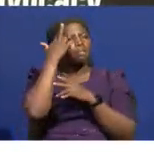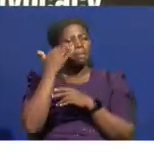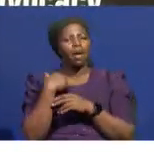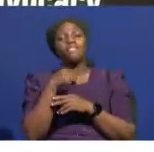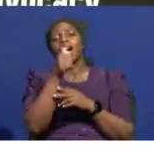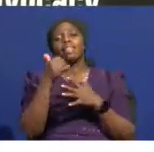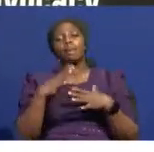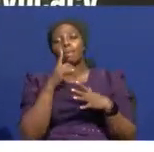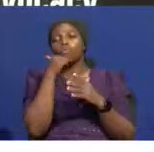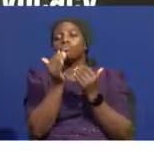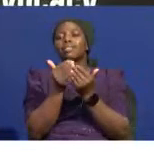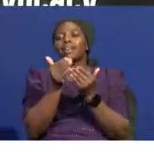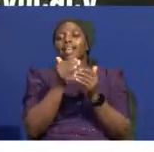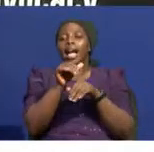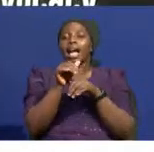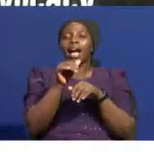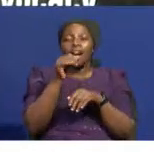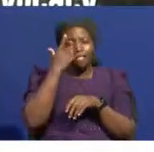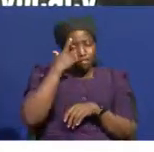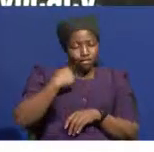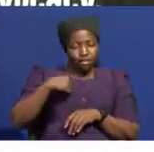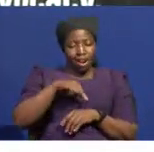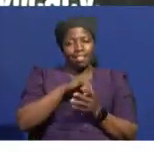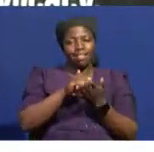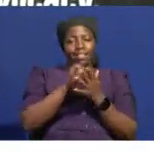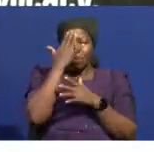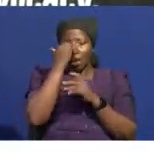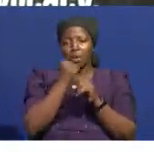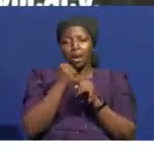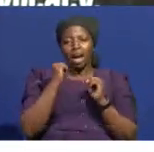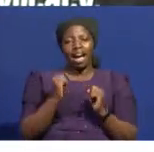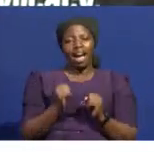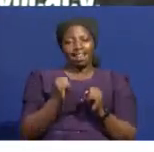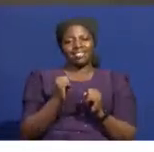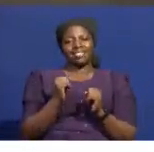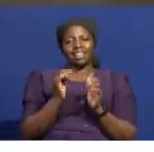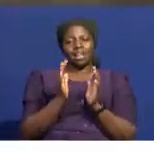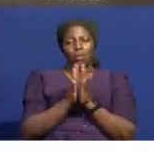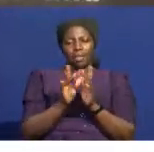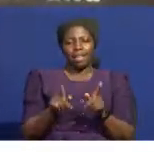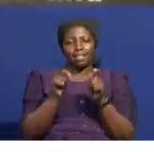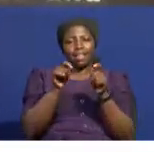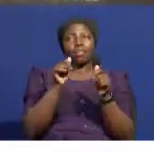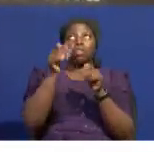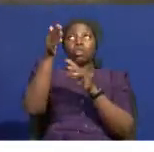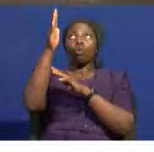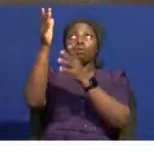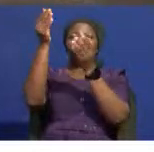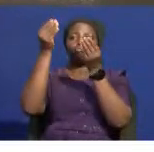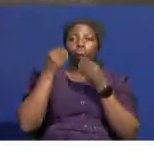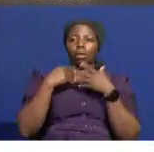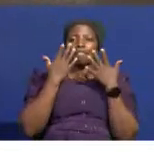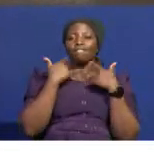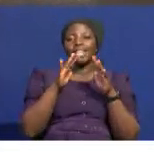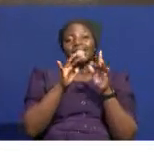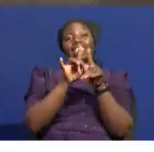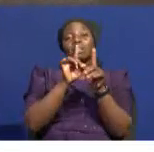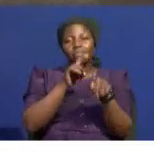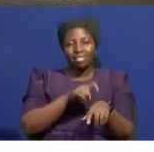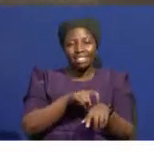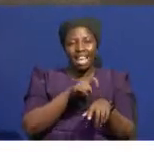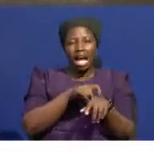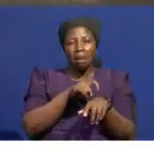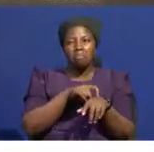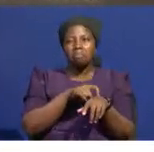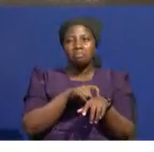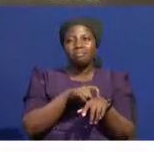maana tunatia bidii kwa mchezo wetu, kwa talenti yetu yenye Mungu ametupatia. Na wakiingilia pia waweze